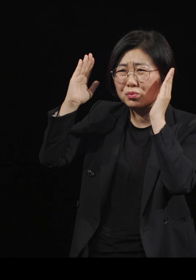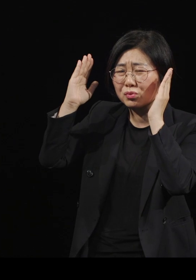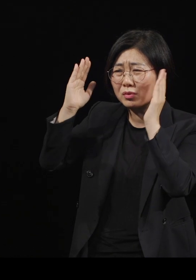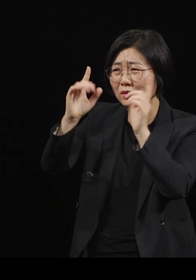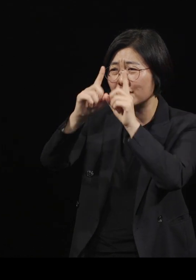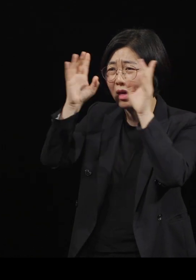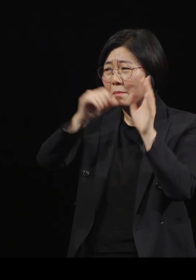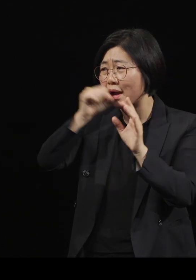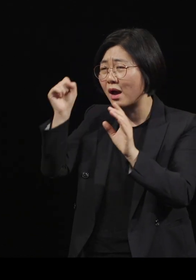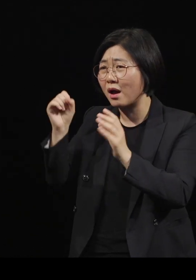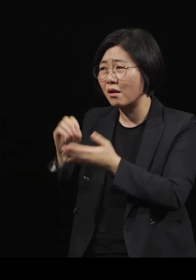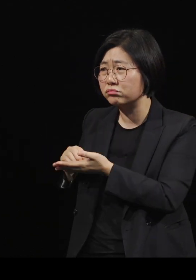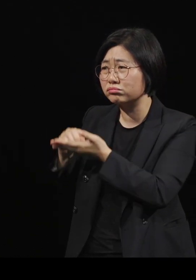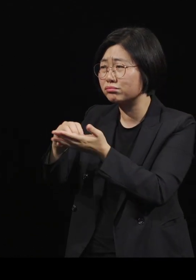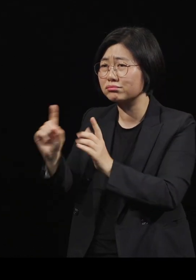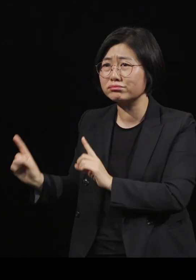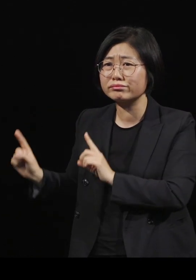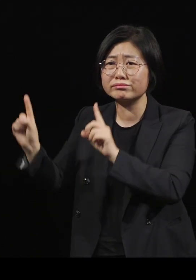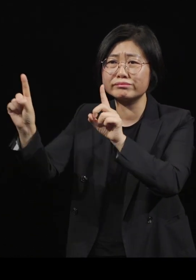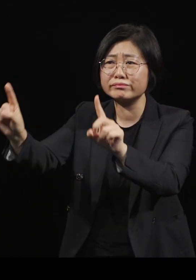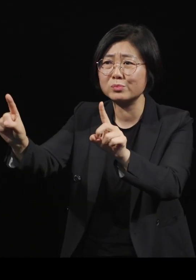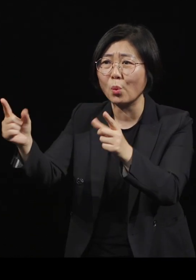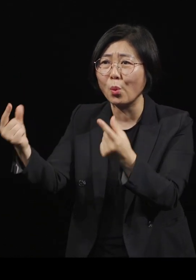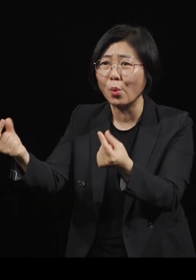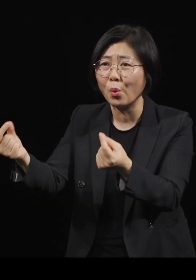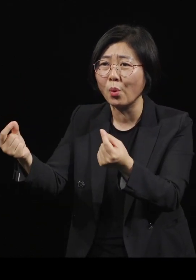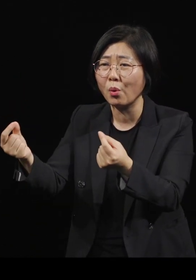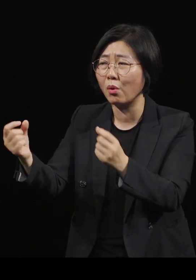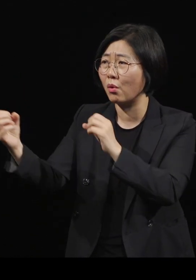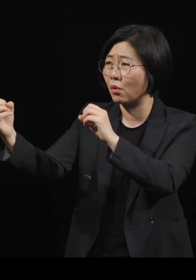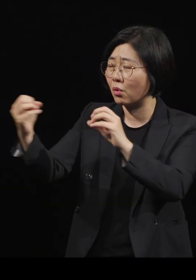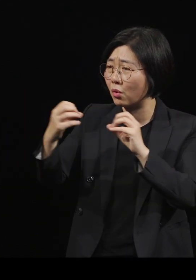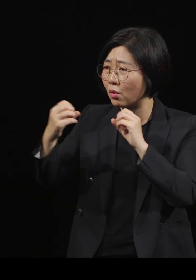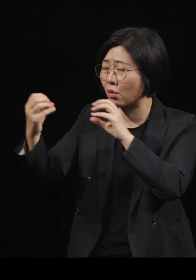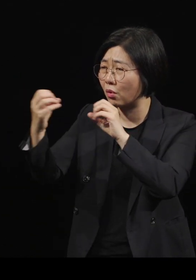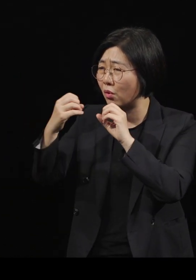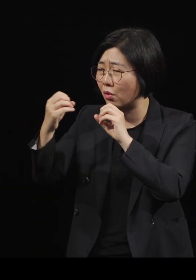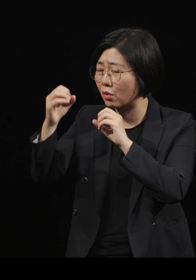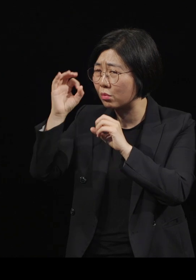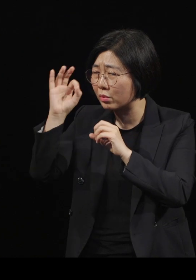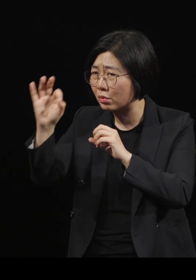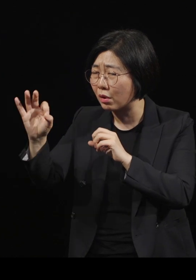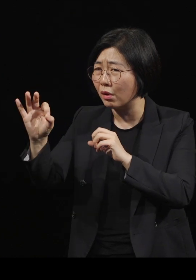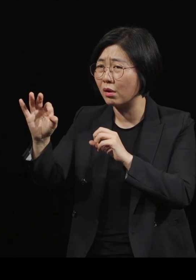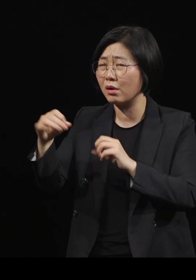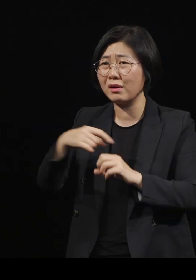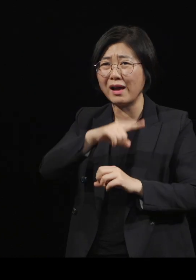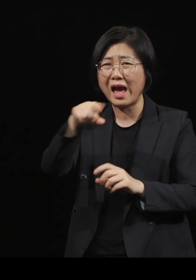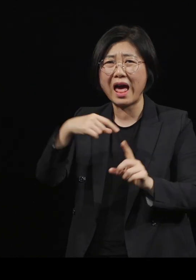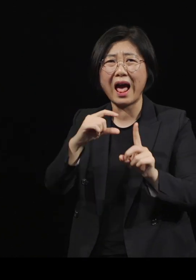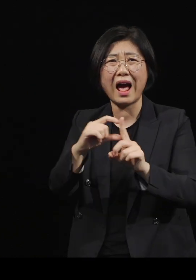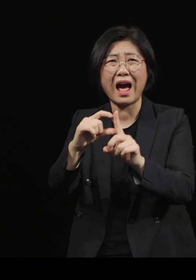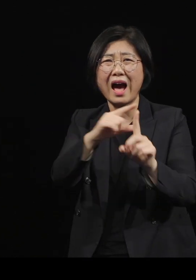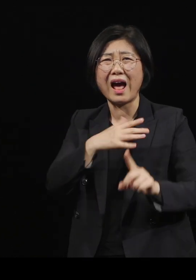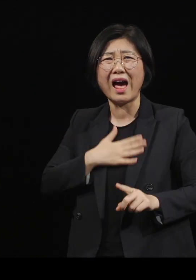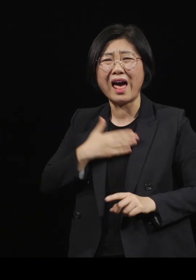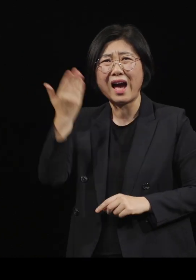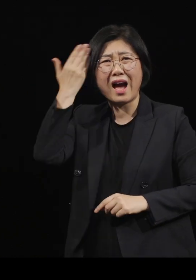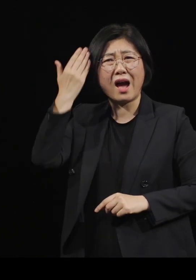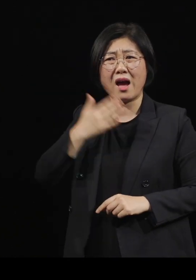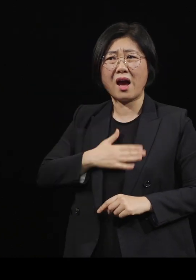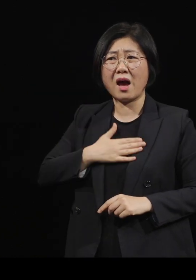똑같이 공부해서 대학에 들어왔는데 대화를 하다 보니까 우리가 흔히 왜 자주 쓰는